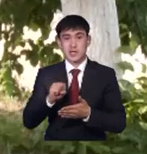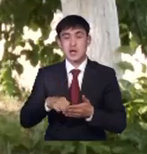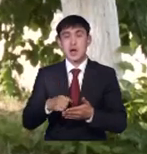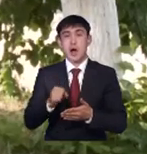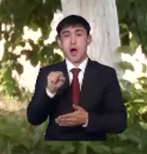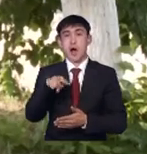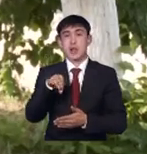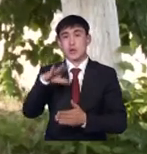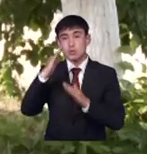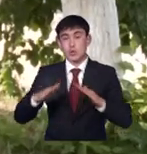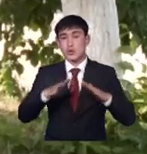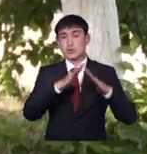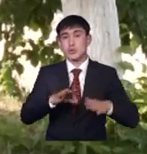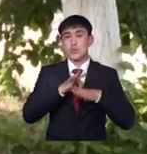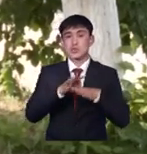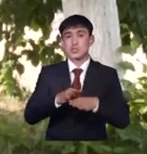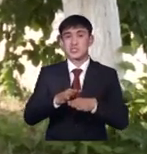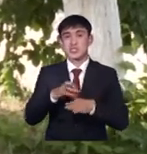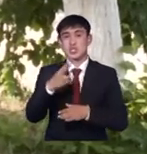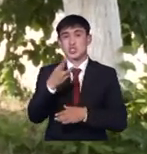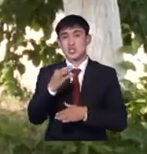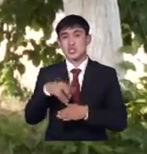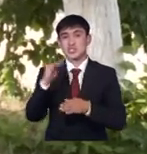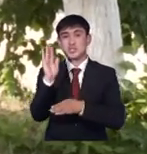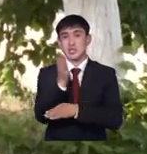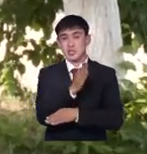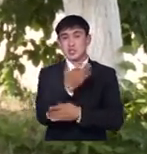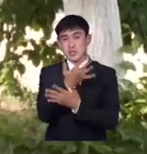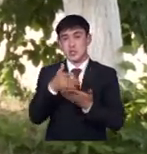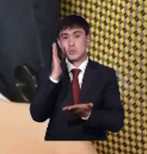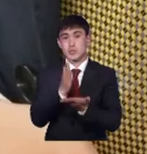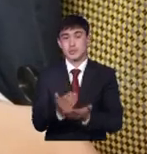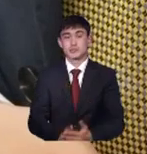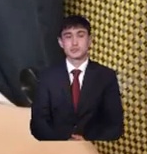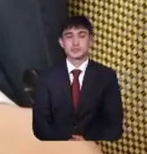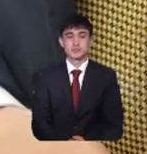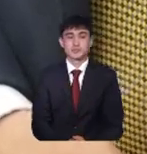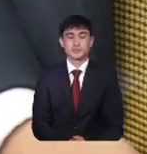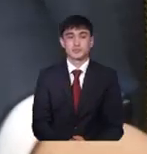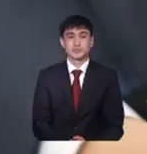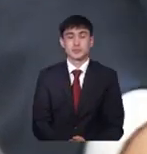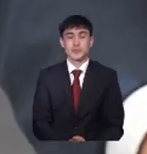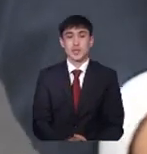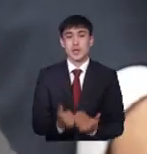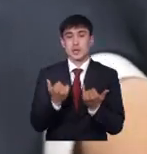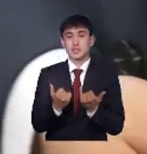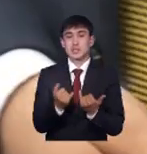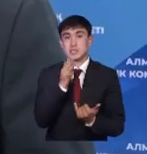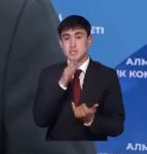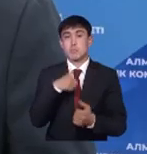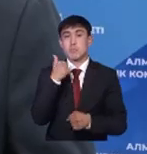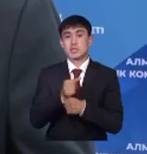негізінен Алатау тауларында өсетін шыренка шашасы секілді сирек кездесетін түрлері де бар. Енді таңда біздің басты